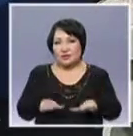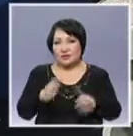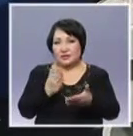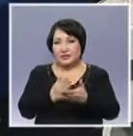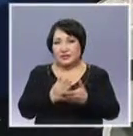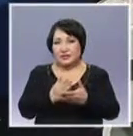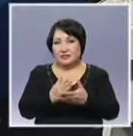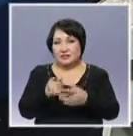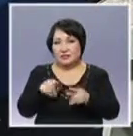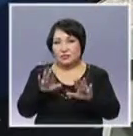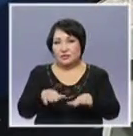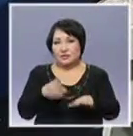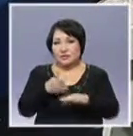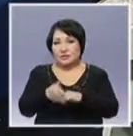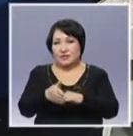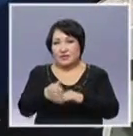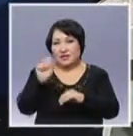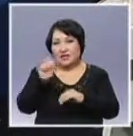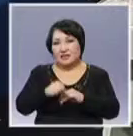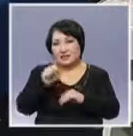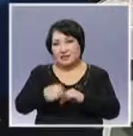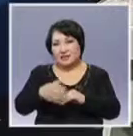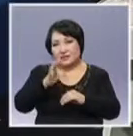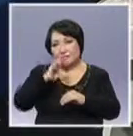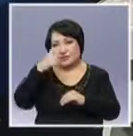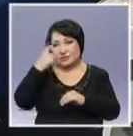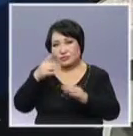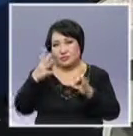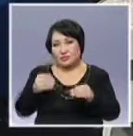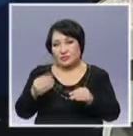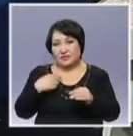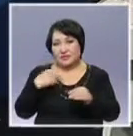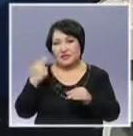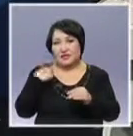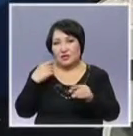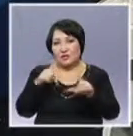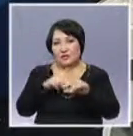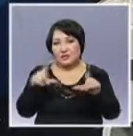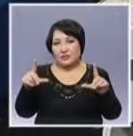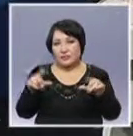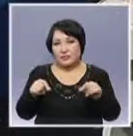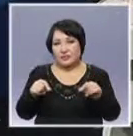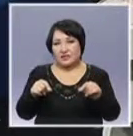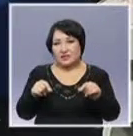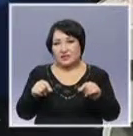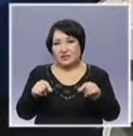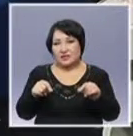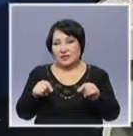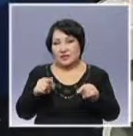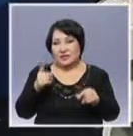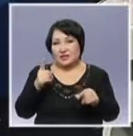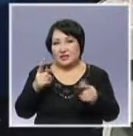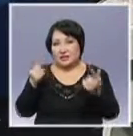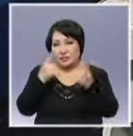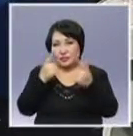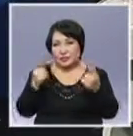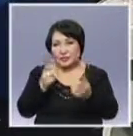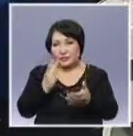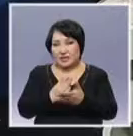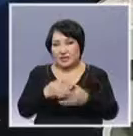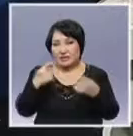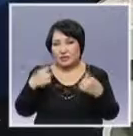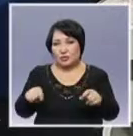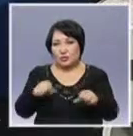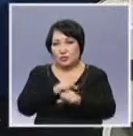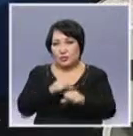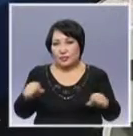күннің ыстығында бір сыра ішіп қайтайық десек, бізде налоговый департаменттің нұсқауы бар деп, сатуға бізде болмайды, рұқсат